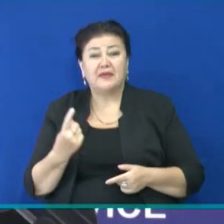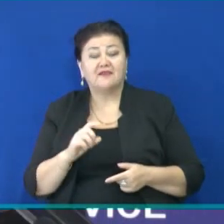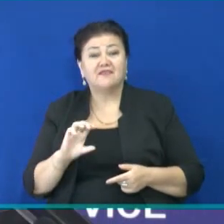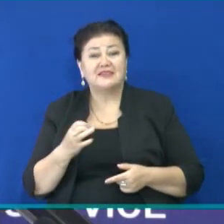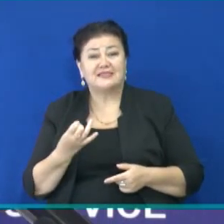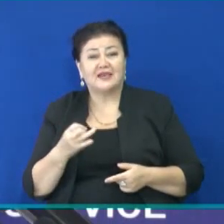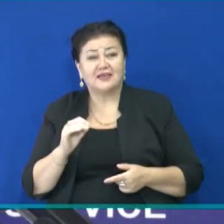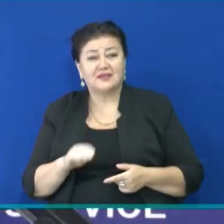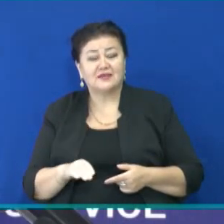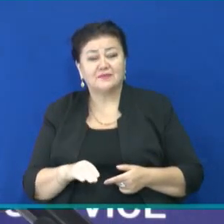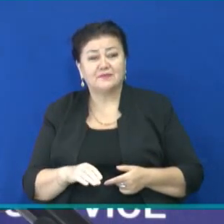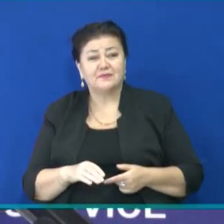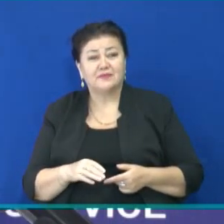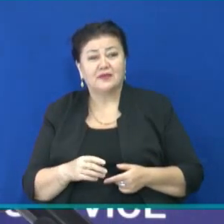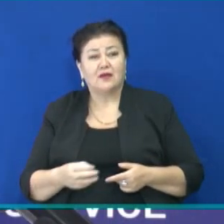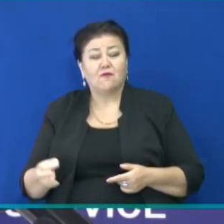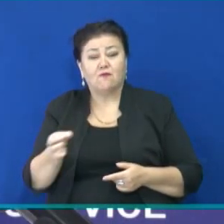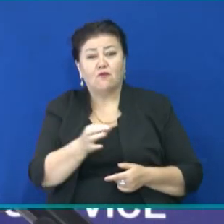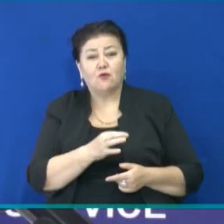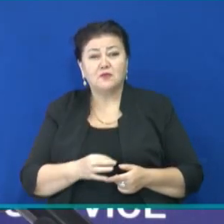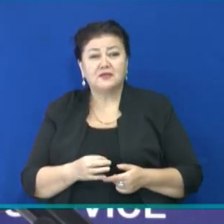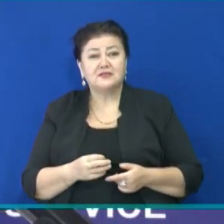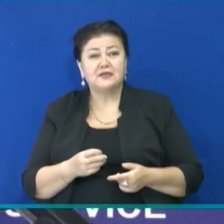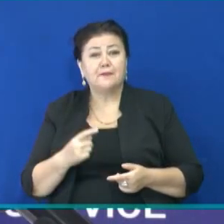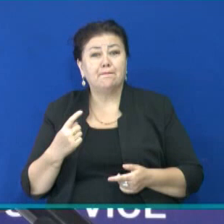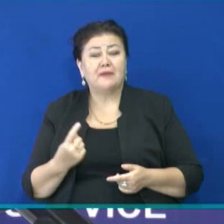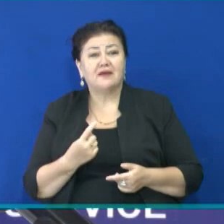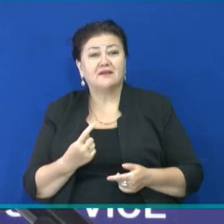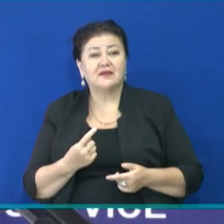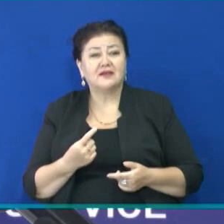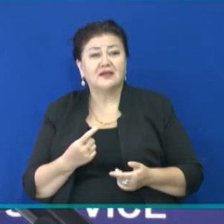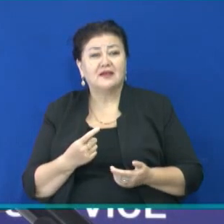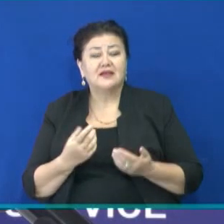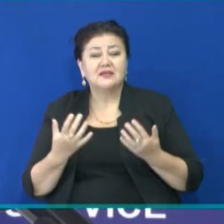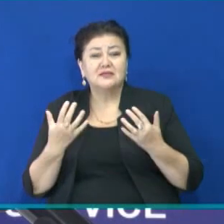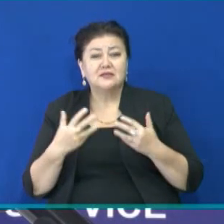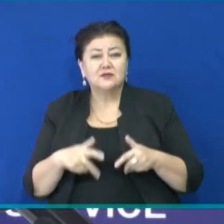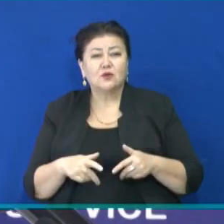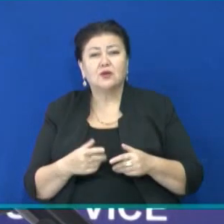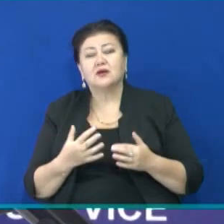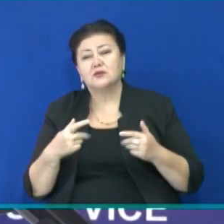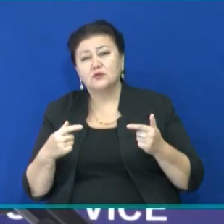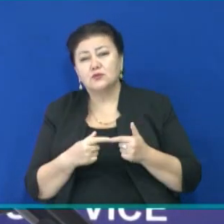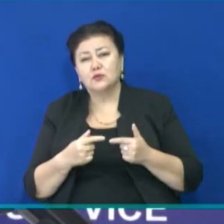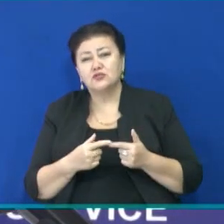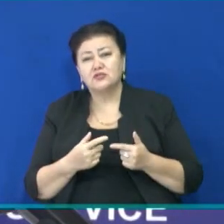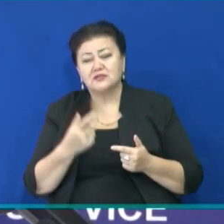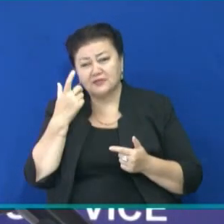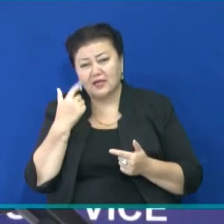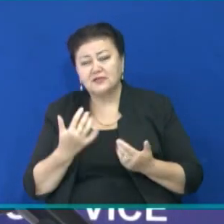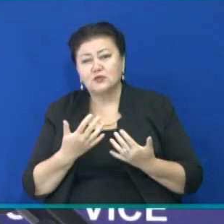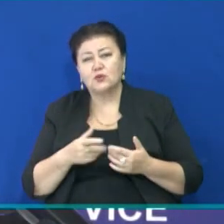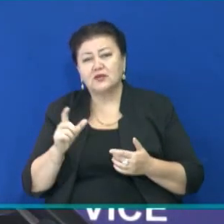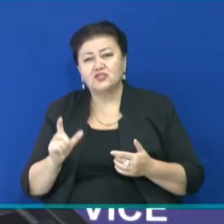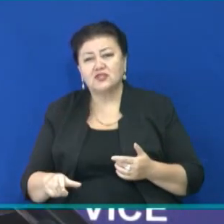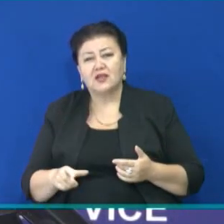да біздің өңіріміздегі облысымыздағы Ницанатындағы жастардың нақты статистикасын шығару, нақты санын шығару жылдың аяғында